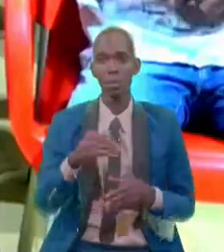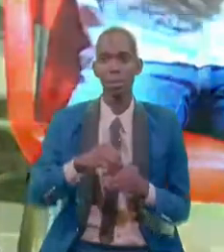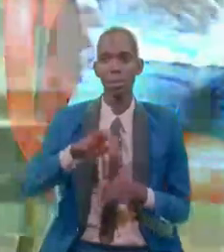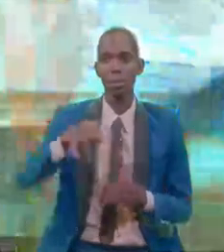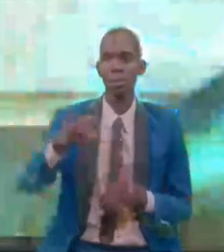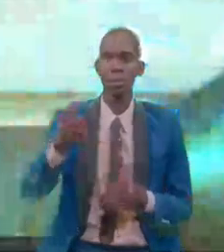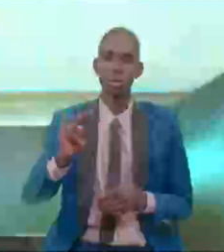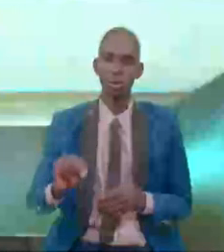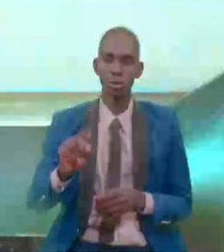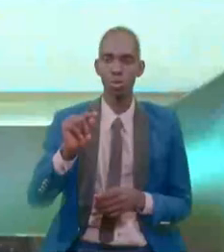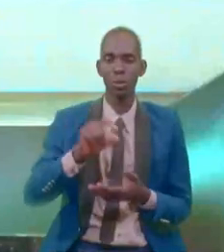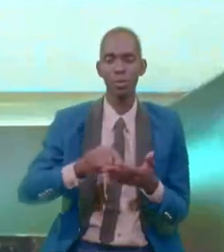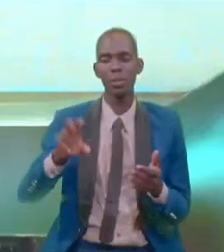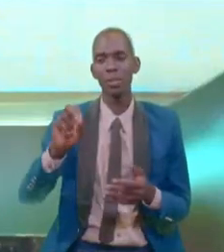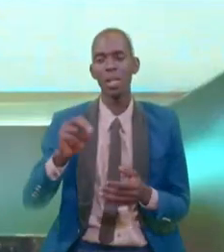30.